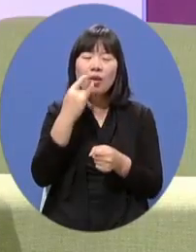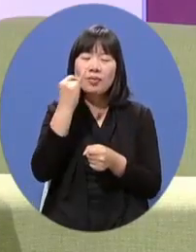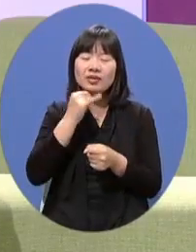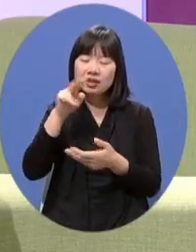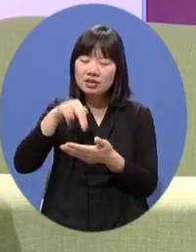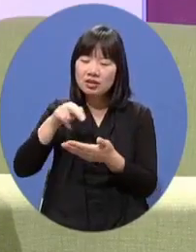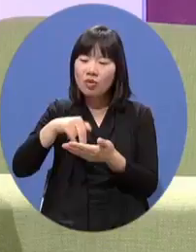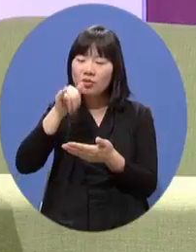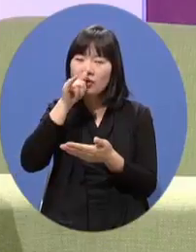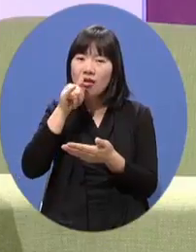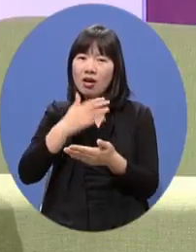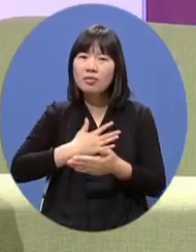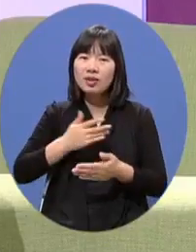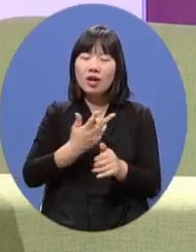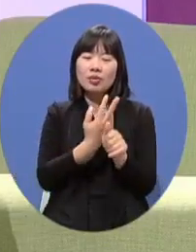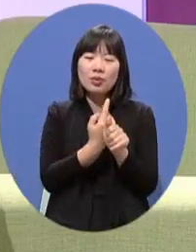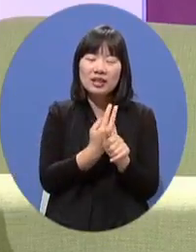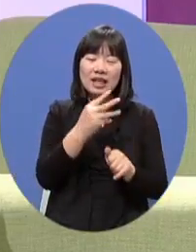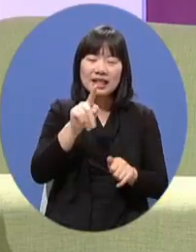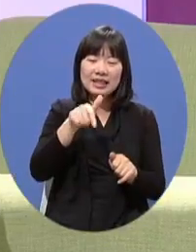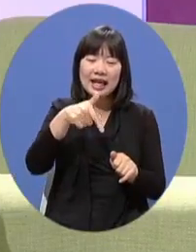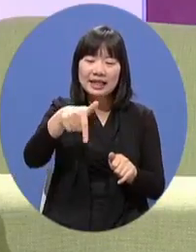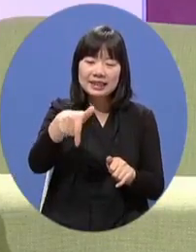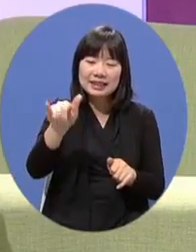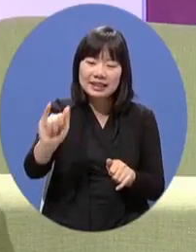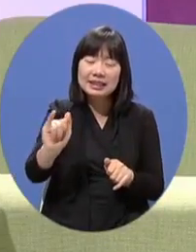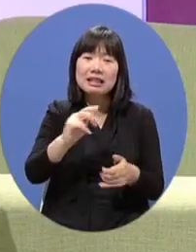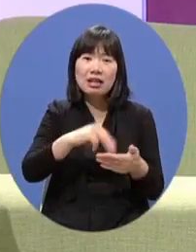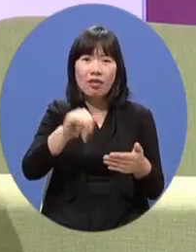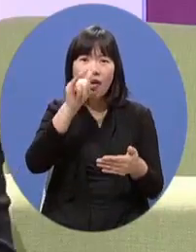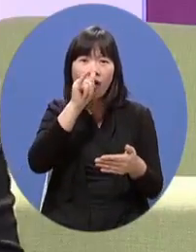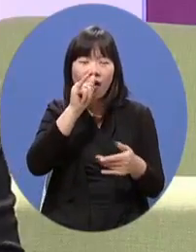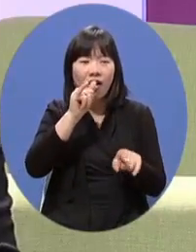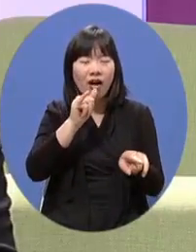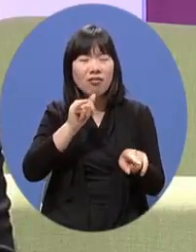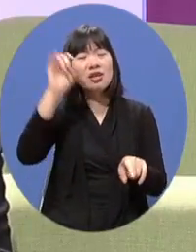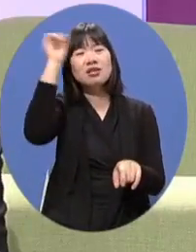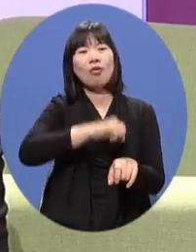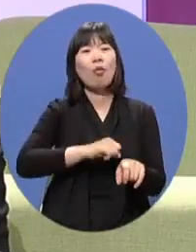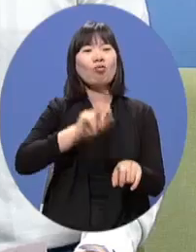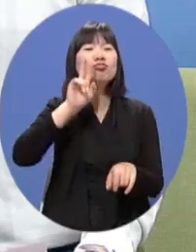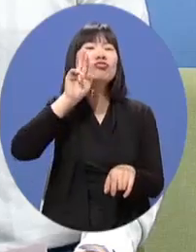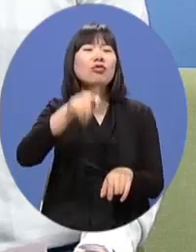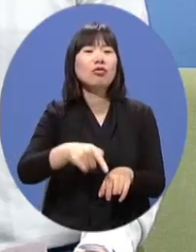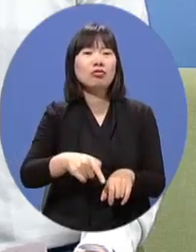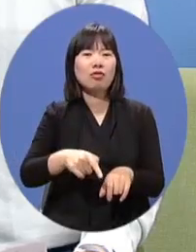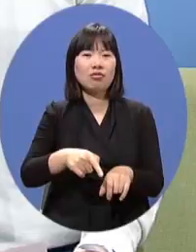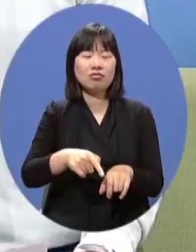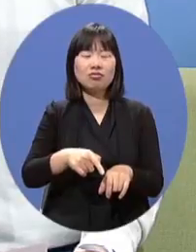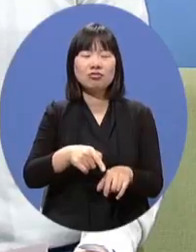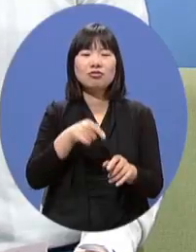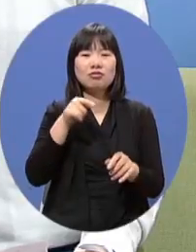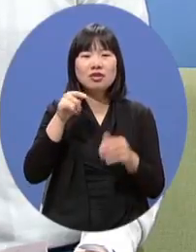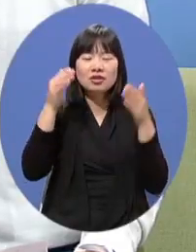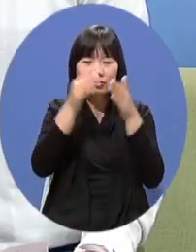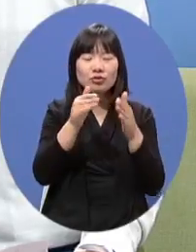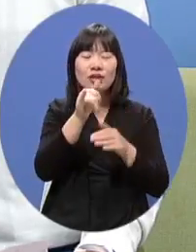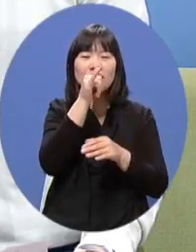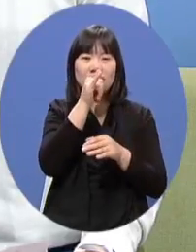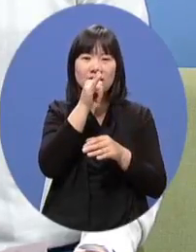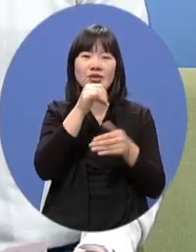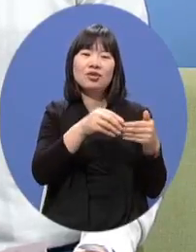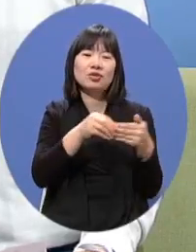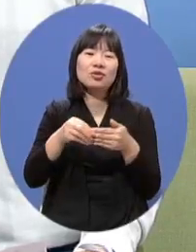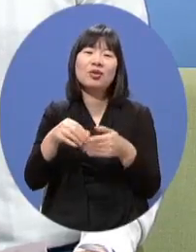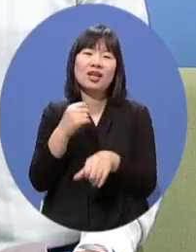읽는 거예요. 근데 일부러 토끼를 탁기 이렇게 읽으시는 겁니다. 그러면 아 그거 잘못 이렇게 할수 있도록. 그래서 이런